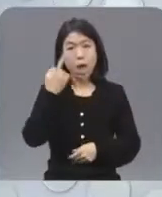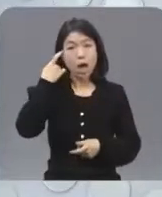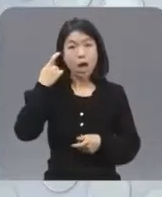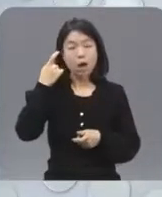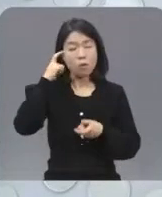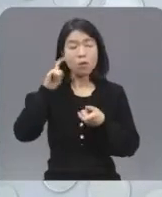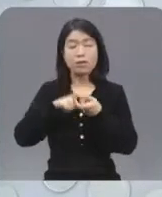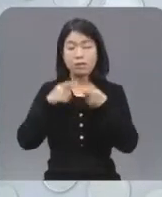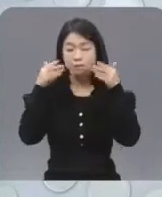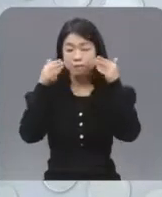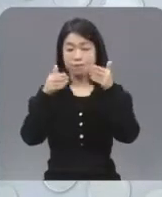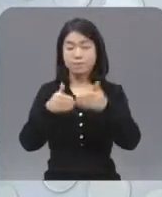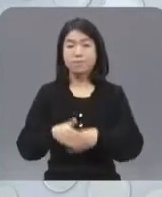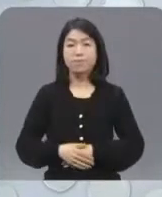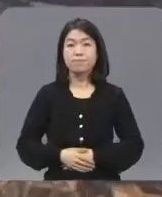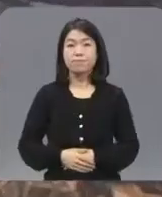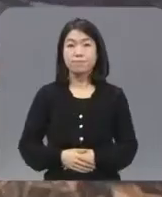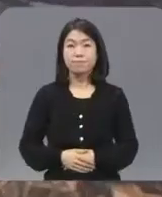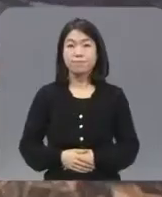뉴스 조경모입니다.